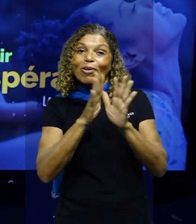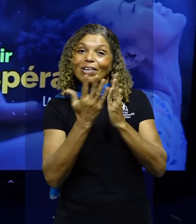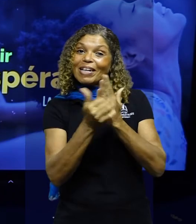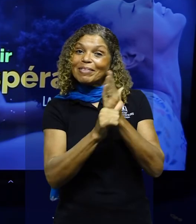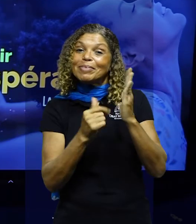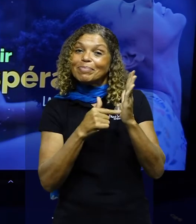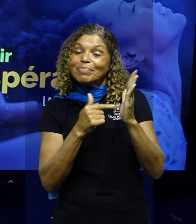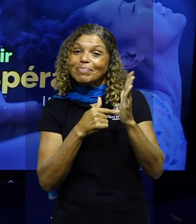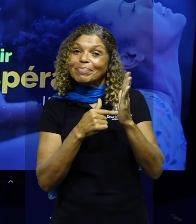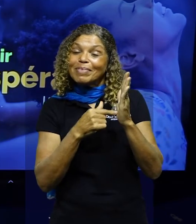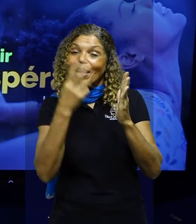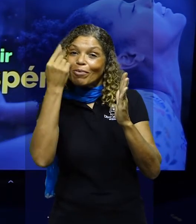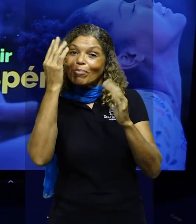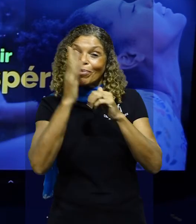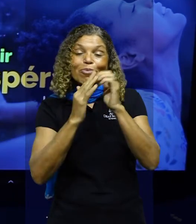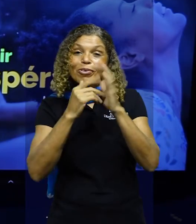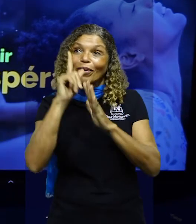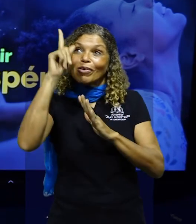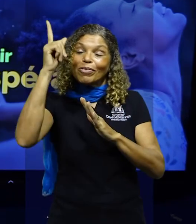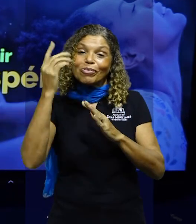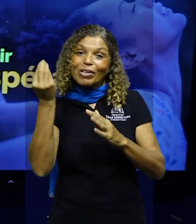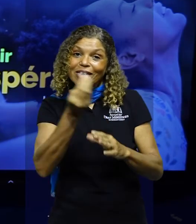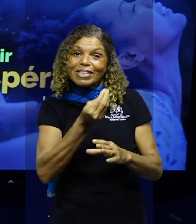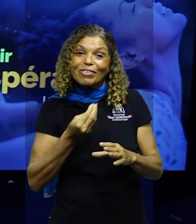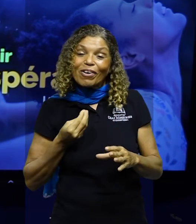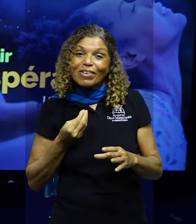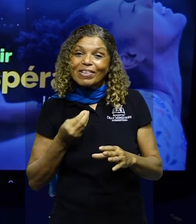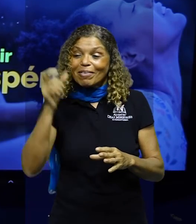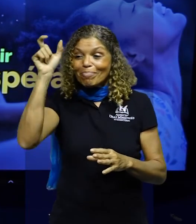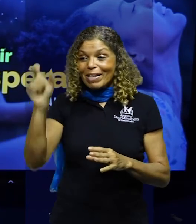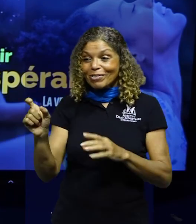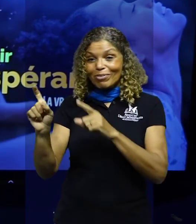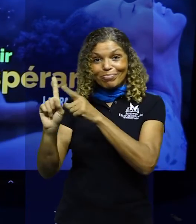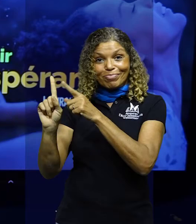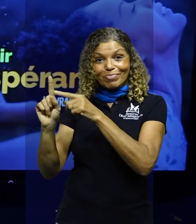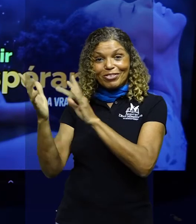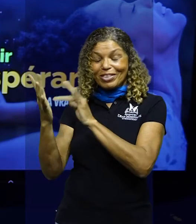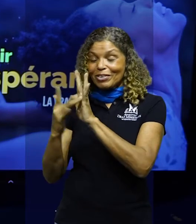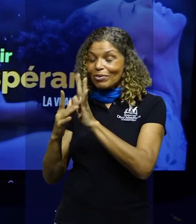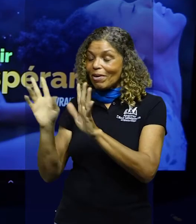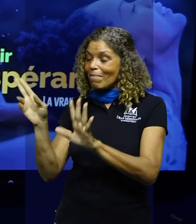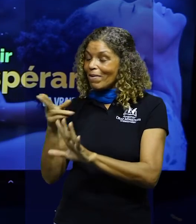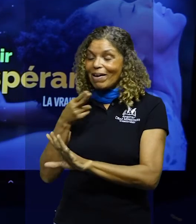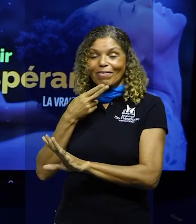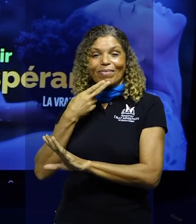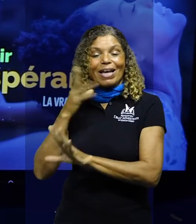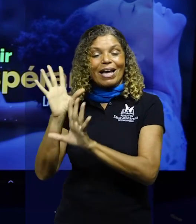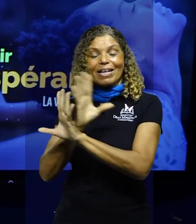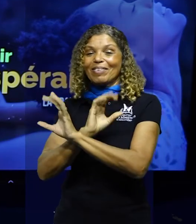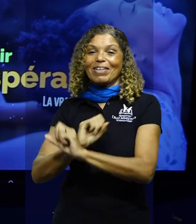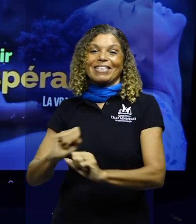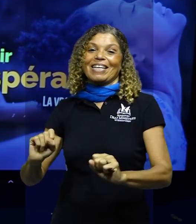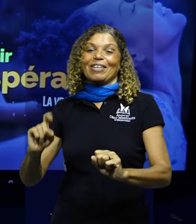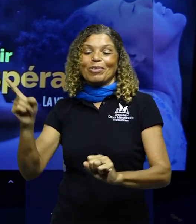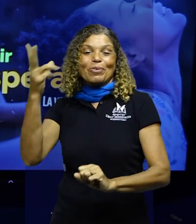une fois que le bonheur, c'est en Jésus qu'il se trouve. Ce personnage tellement unique, ce Dieu, cet homme qui